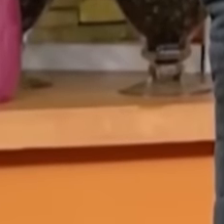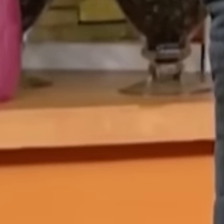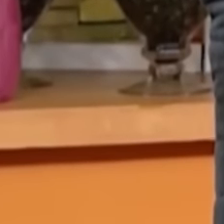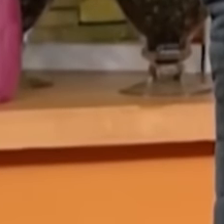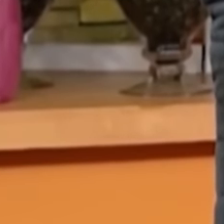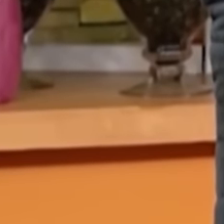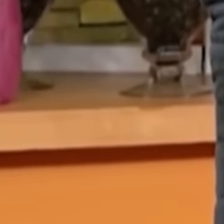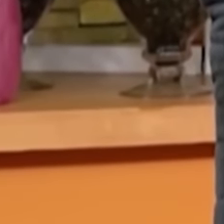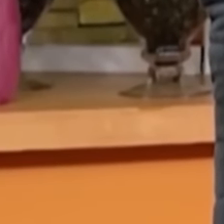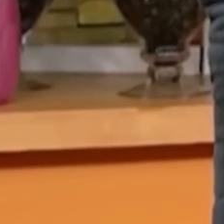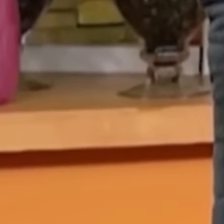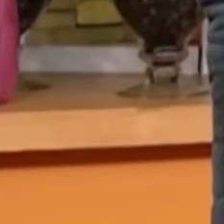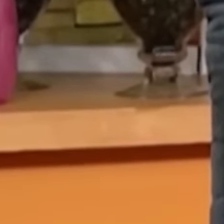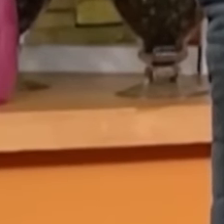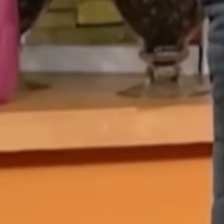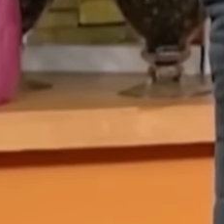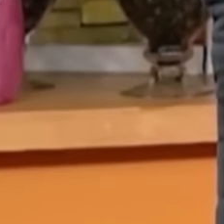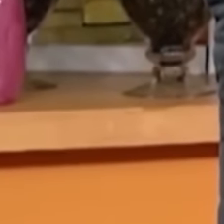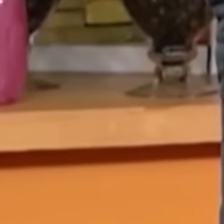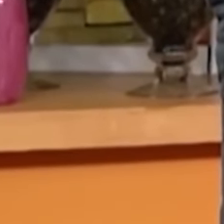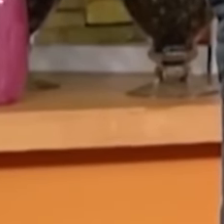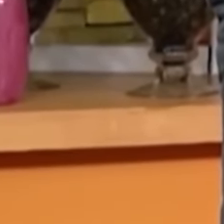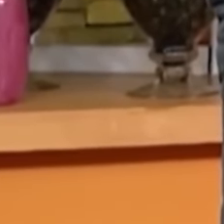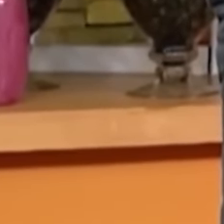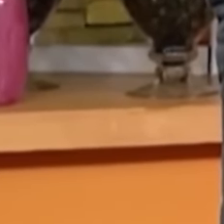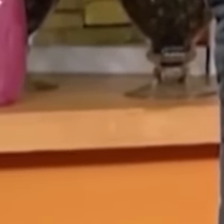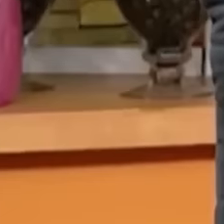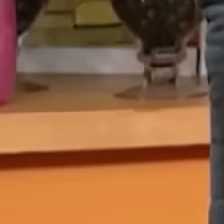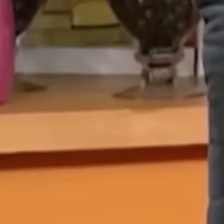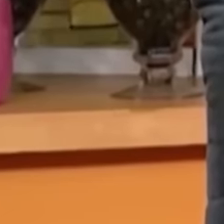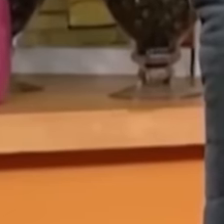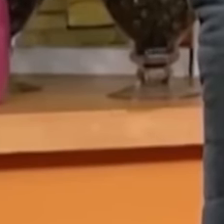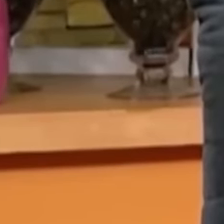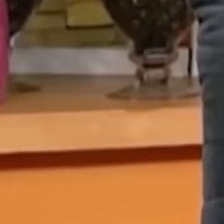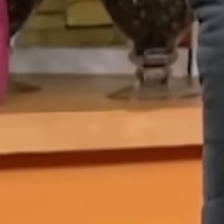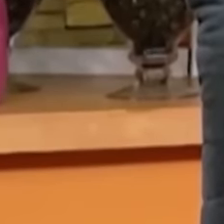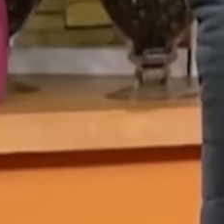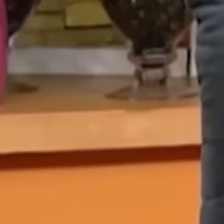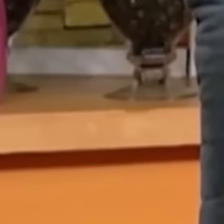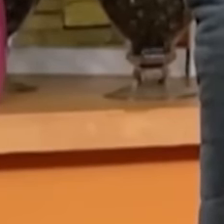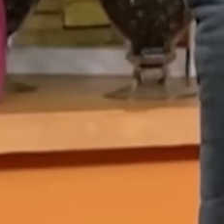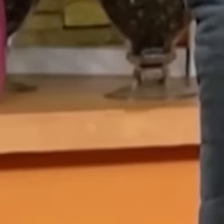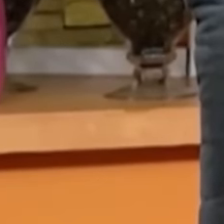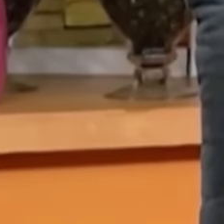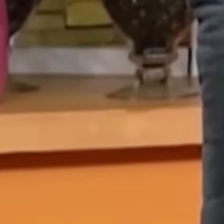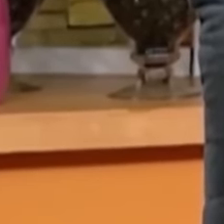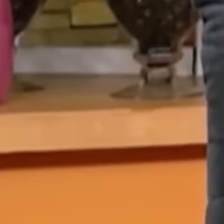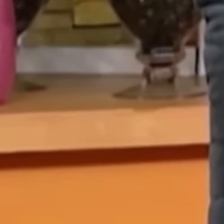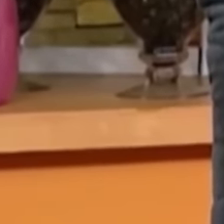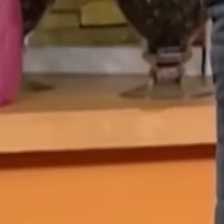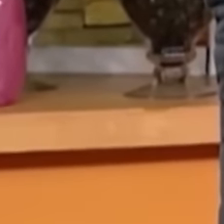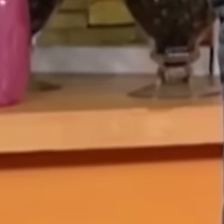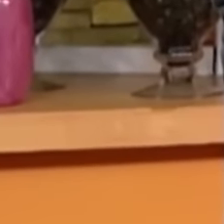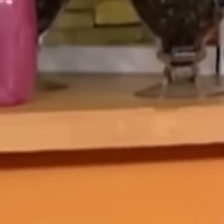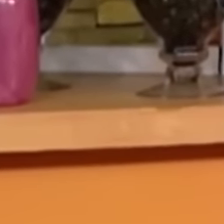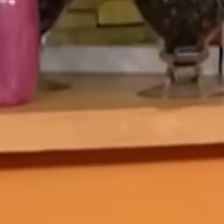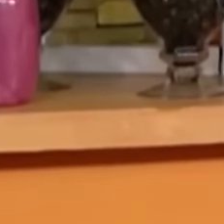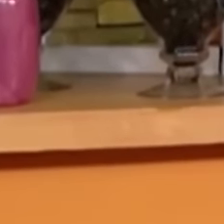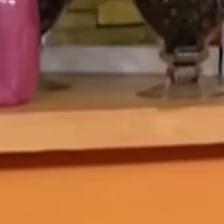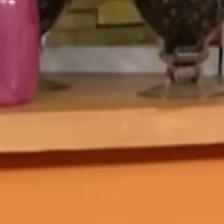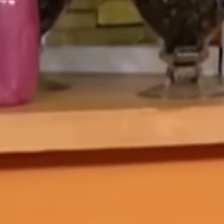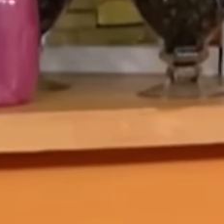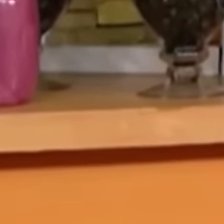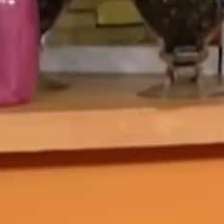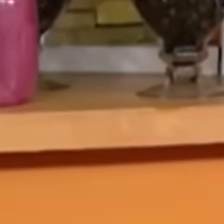sa youtube.com/GMA News. I-click lang ang subscribe button. At sa mga kapuso abroad, maaari kaming